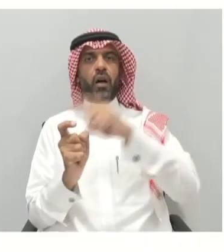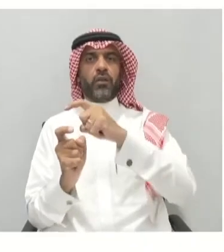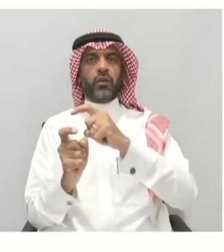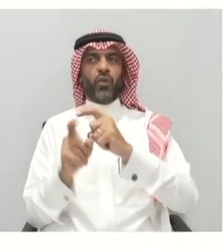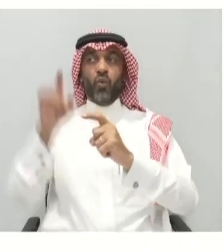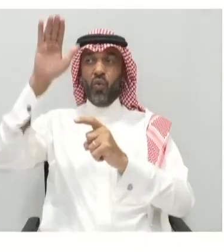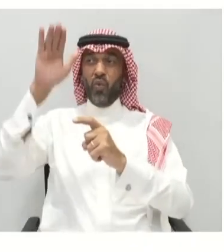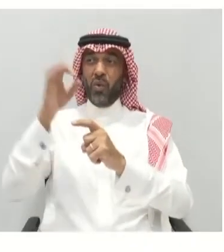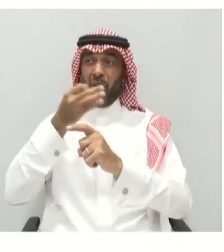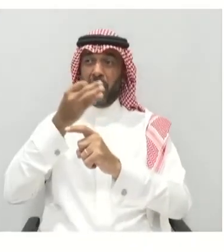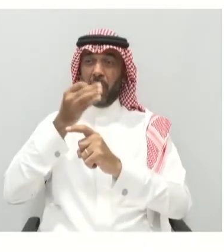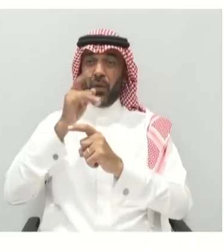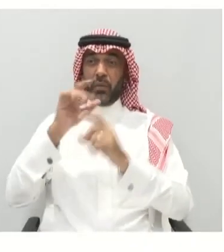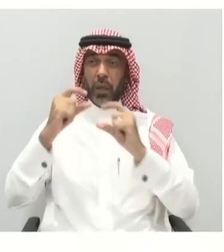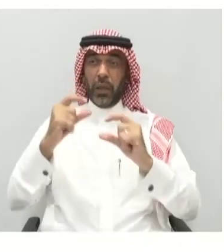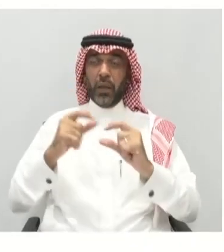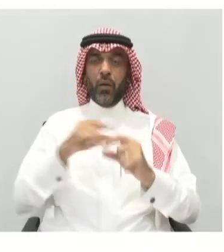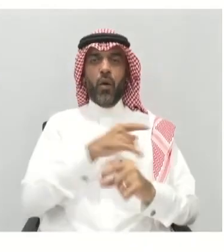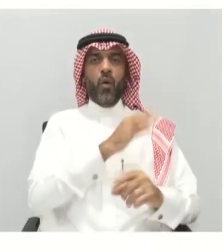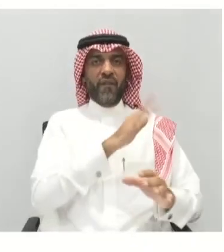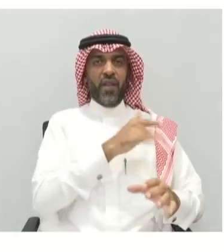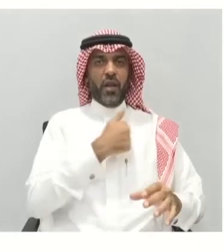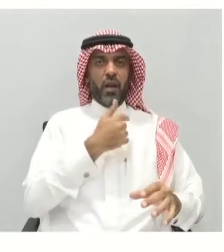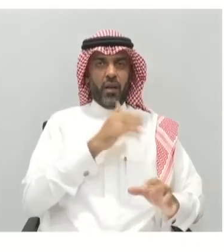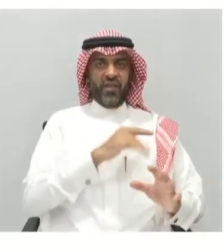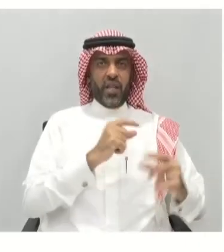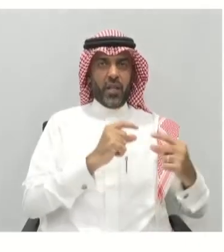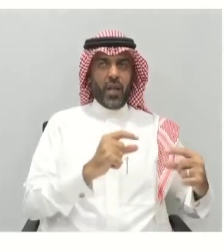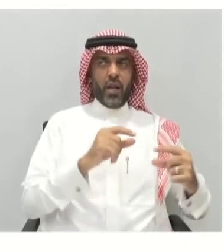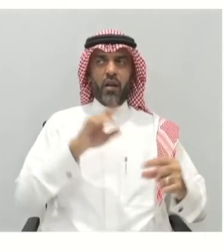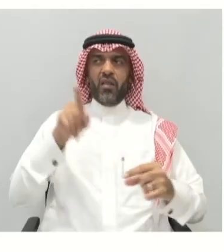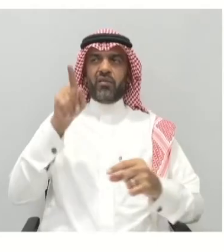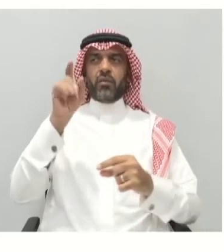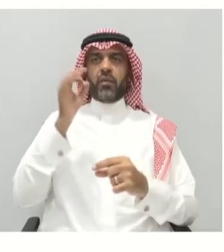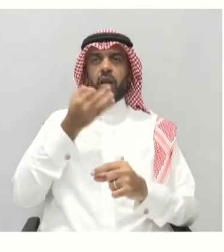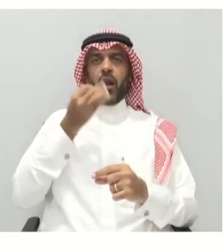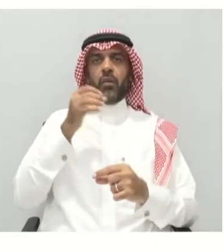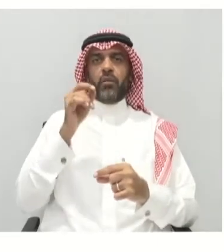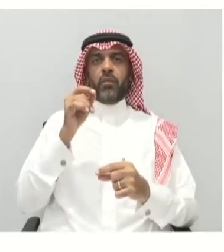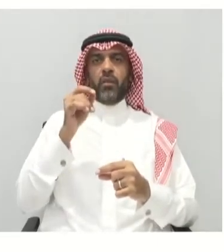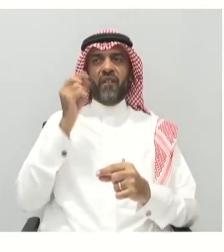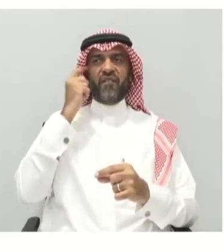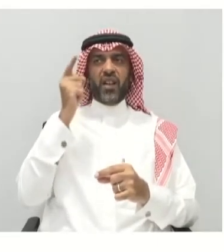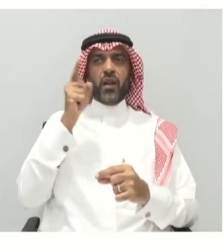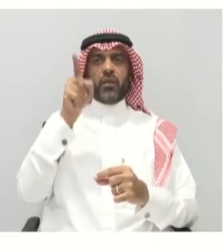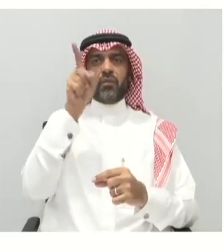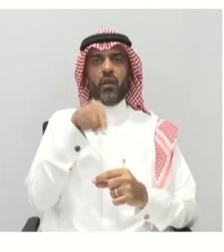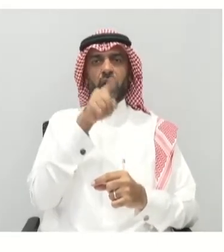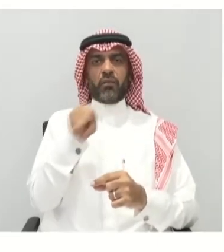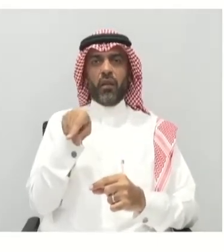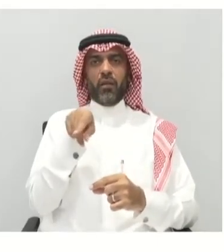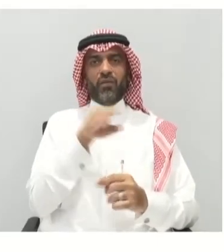صحه هذا الادعاء كاملا نتيجه مطروحه وتفكك في مصداقيتها او صحتها وترفض قبولها طيب